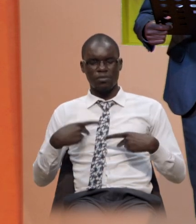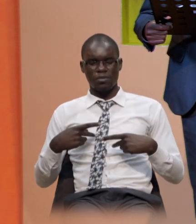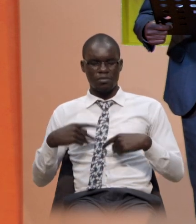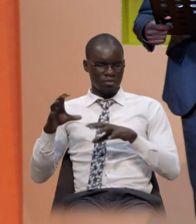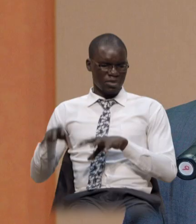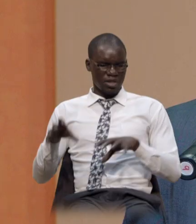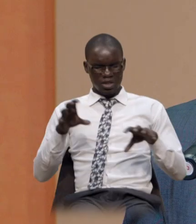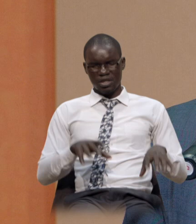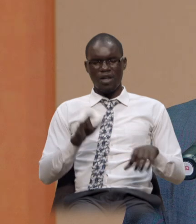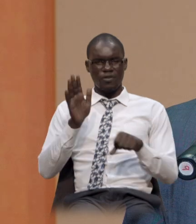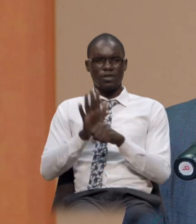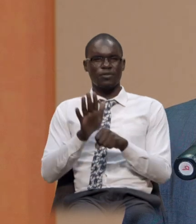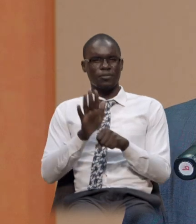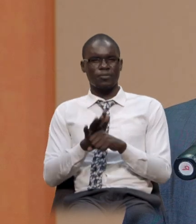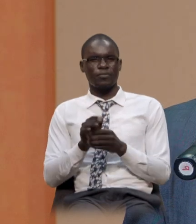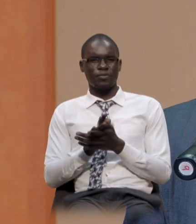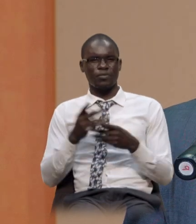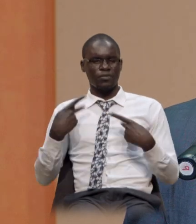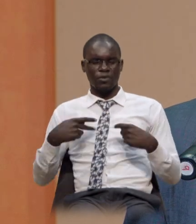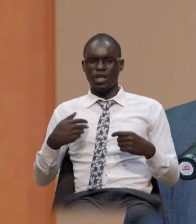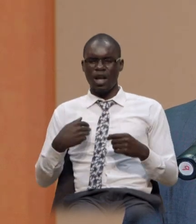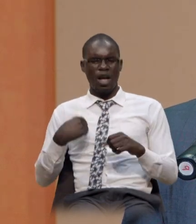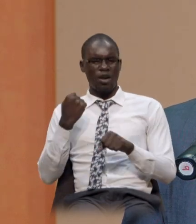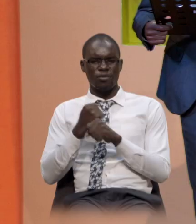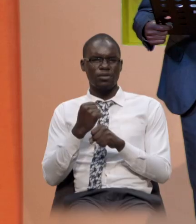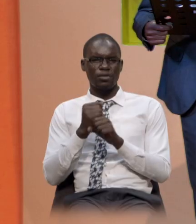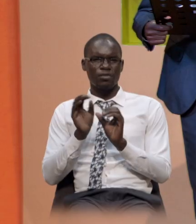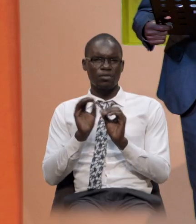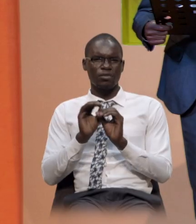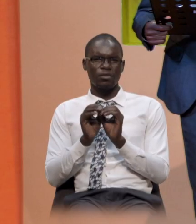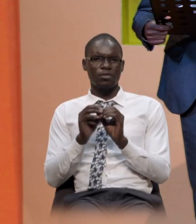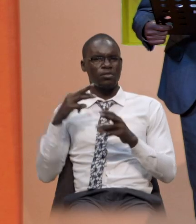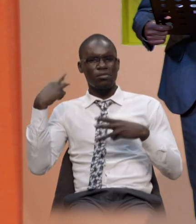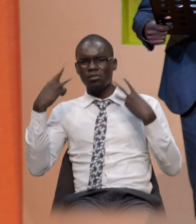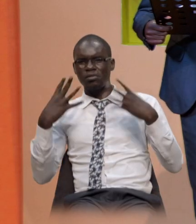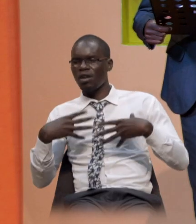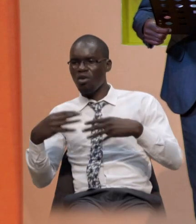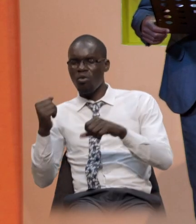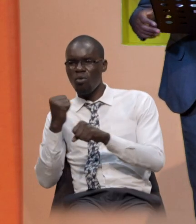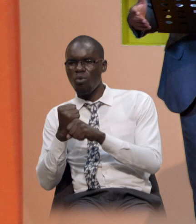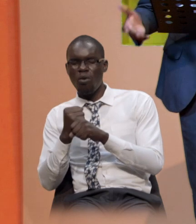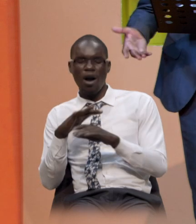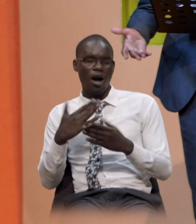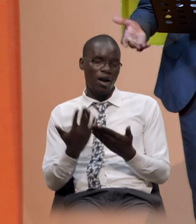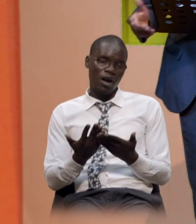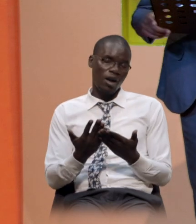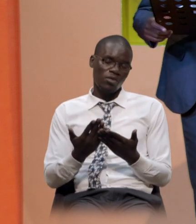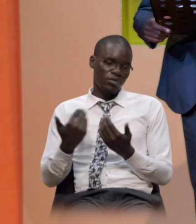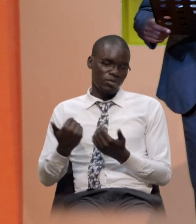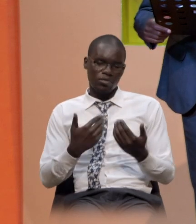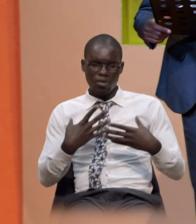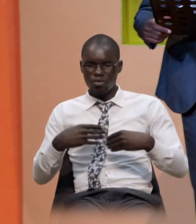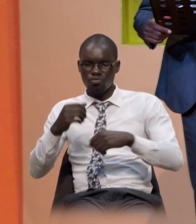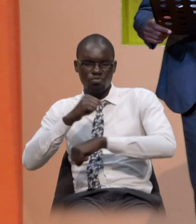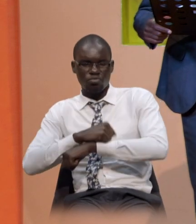nyingi sana ya corona, watu wana kazi, watu wanashangaa wanaenda je shule, watoto hata hawaendi shule. Ndio